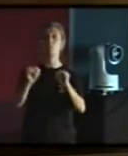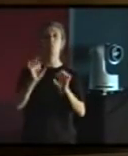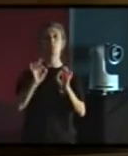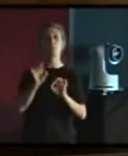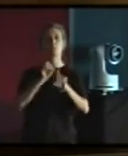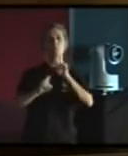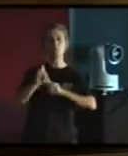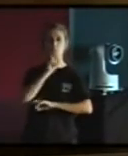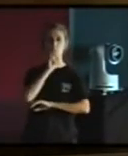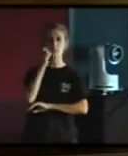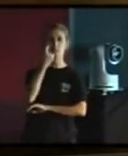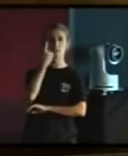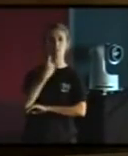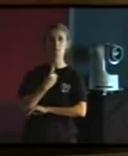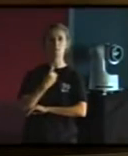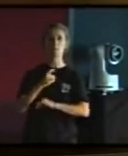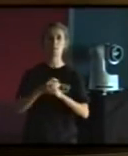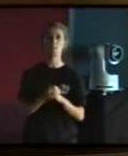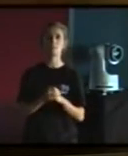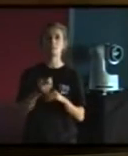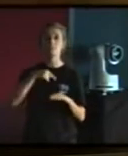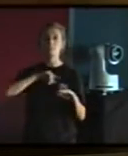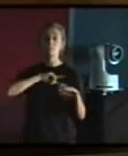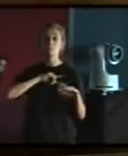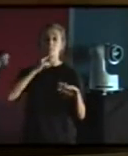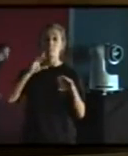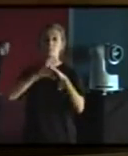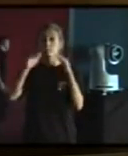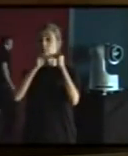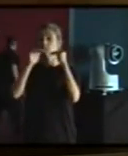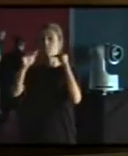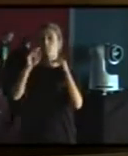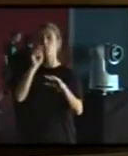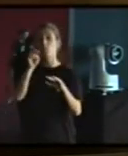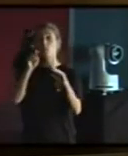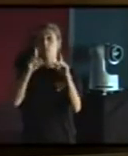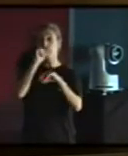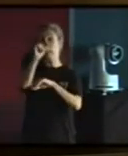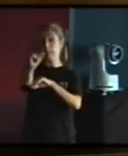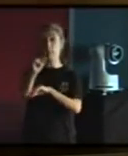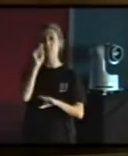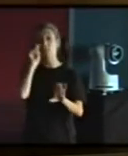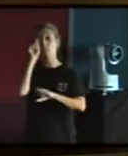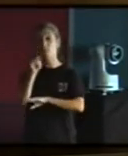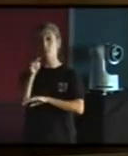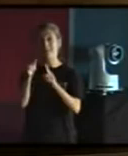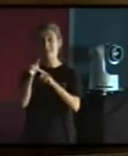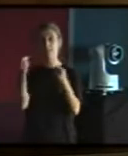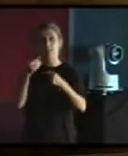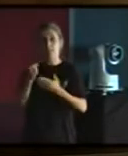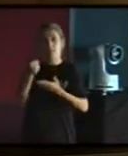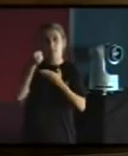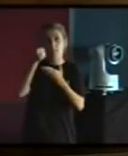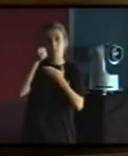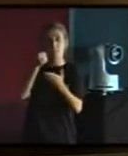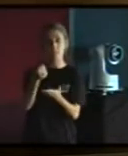question, c'est qu'à dire que pour nous, l'horizon, c'est, par exemple, ça fait partie du patrimoine. On a